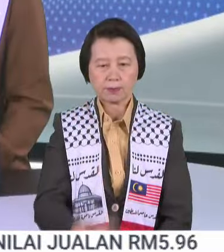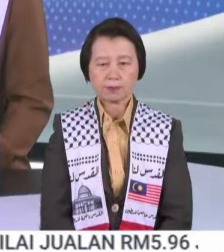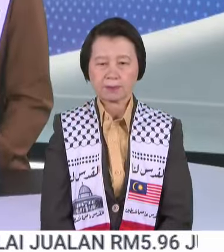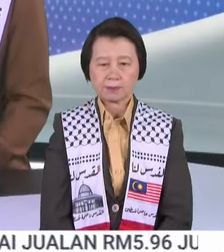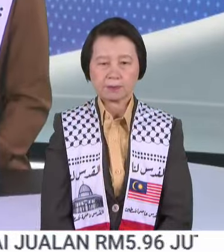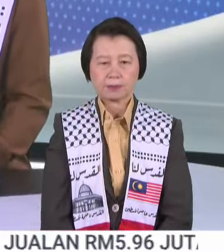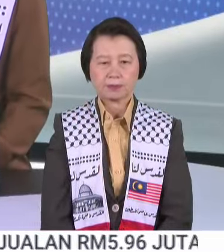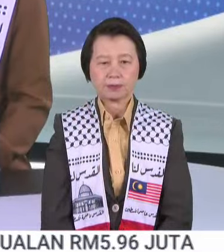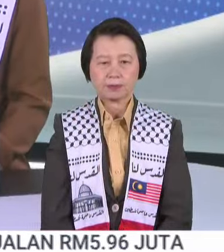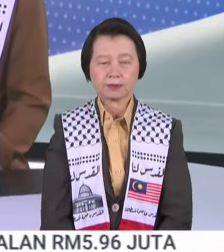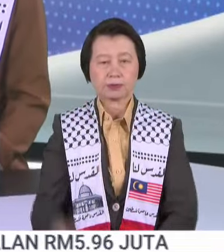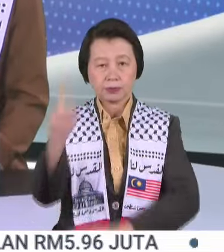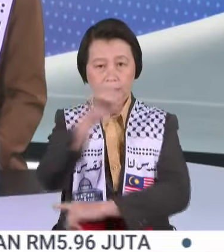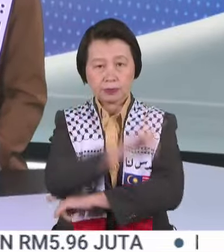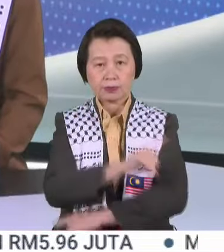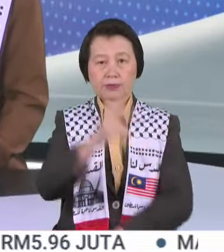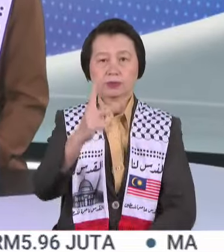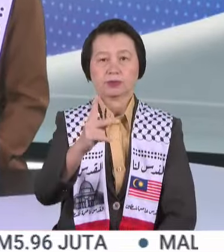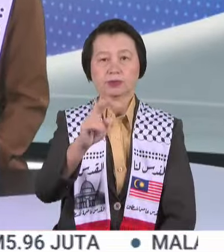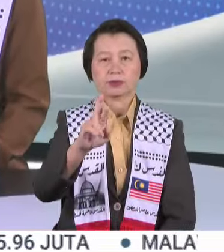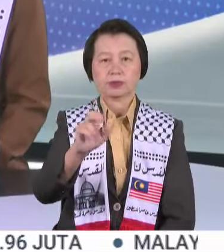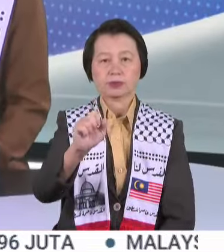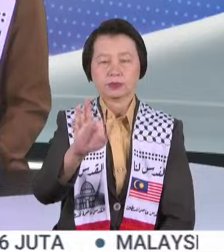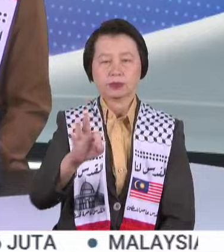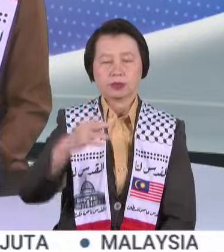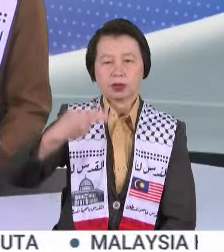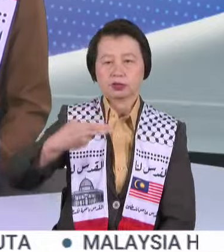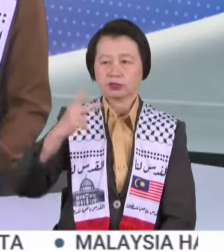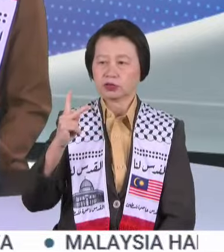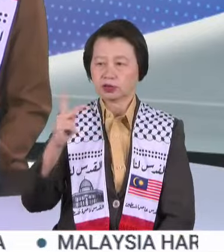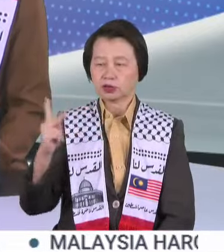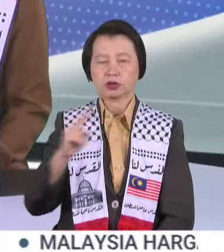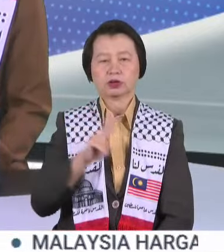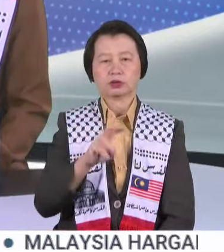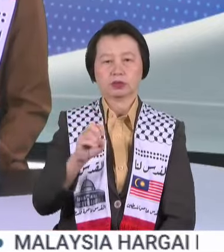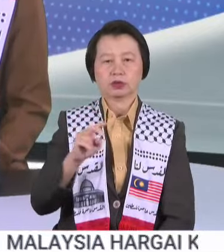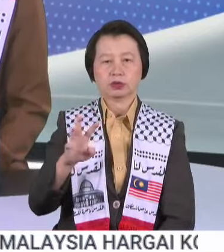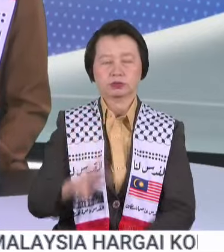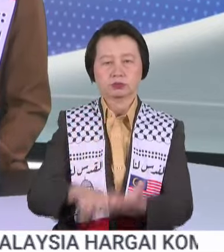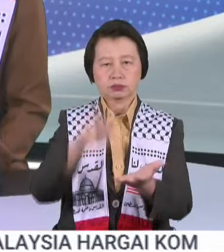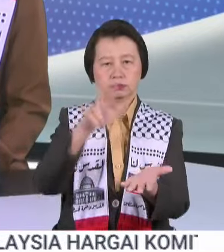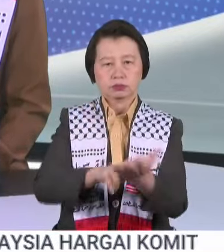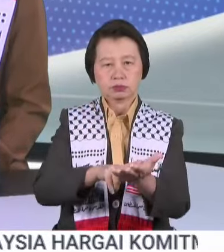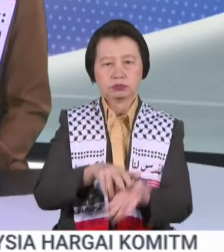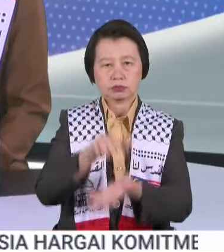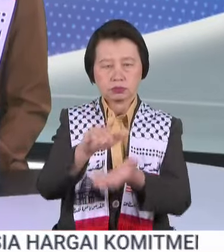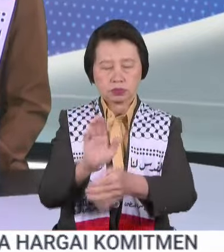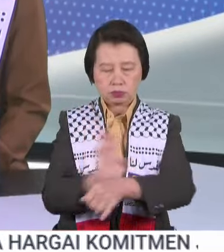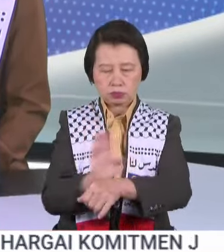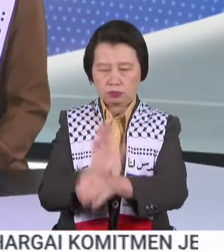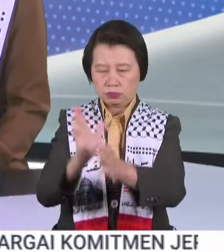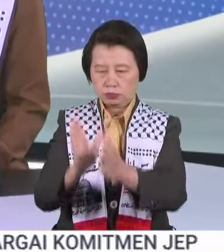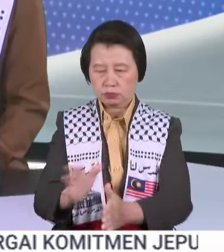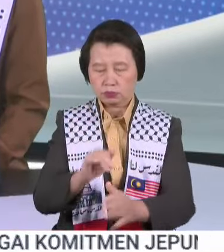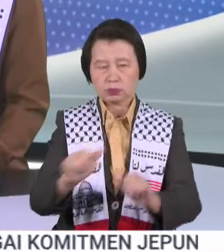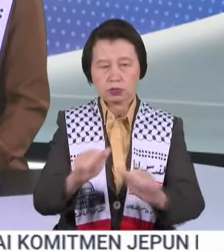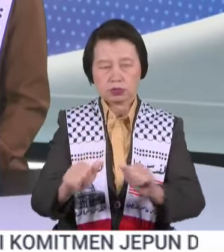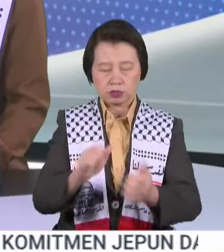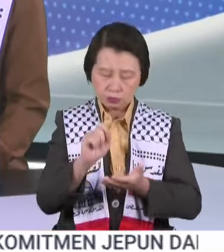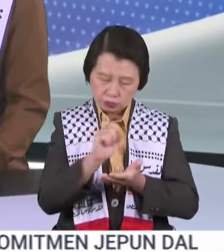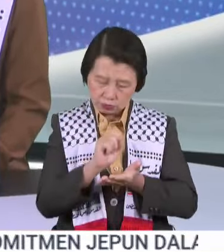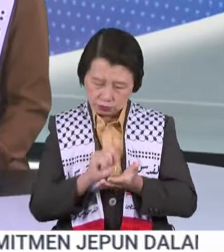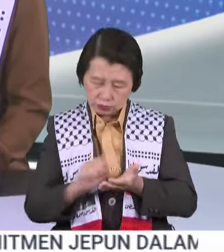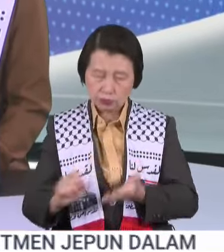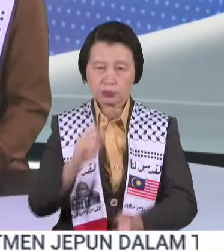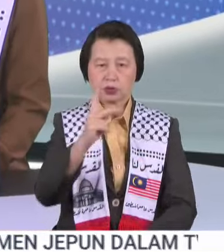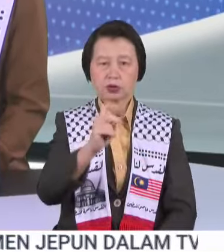lokasi. Hari Kraf Kebangsaan HKK 2024 mengiktiraf penglibatan dan sumbangan usahawan serta penggiat kraf